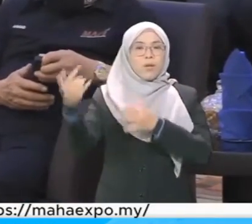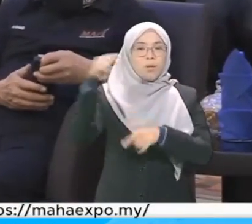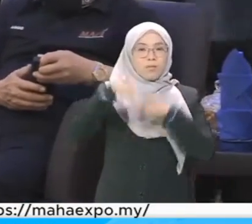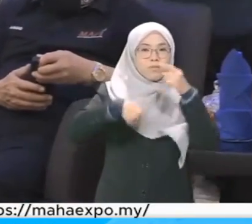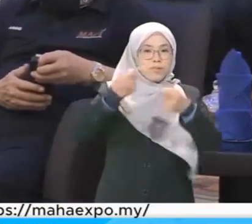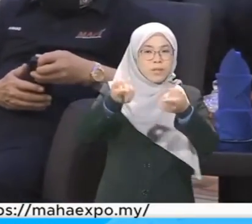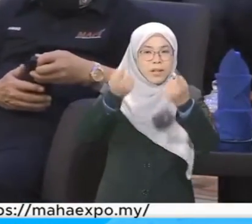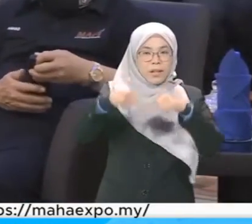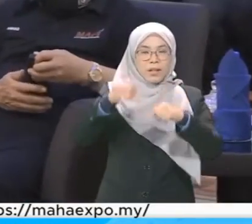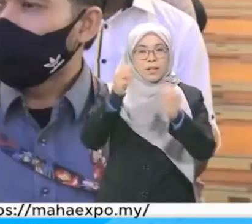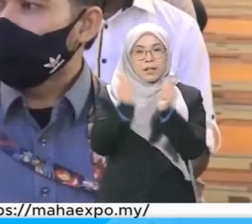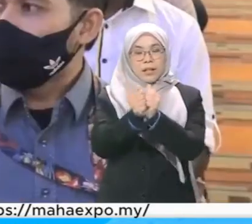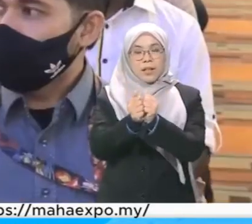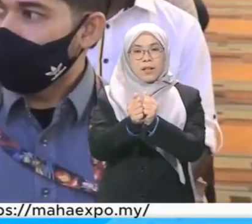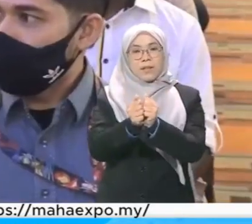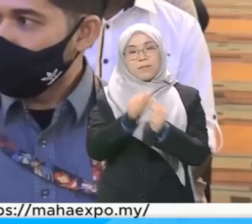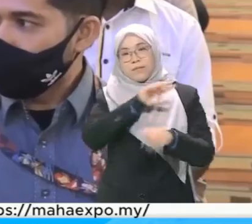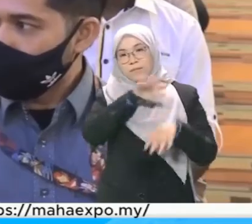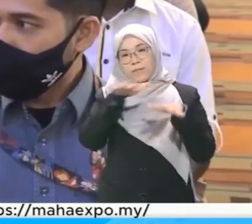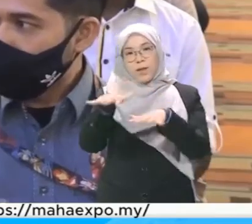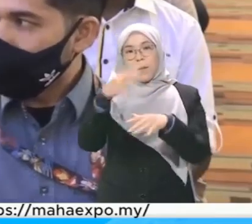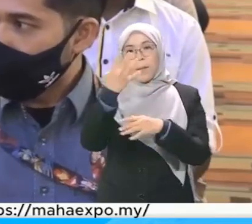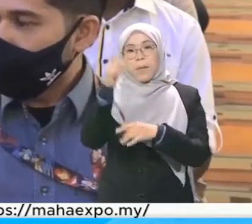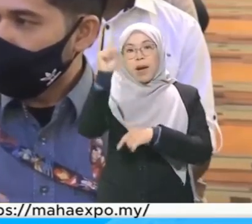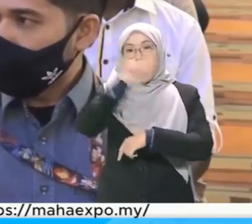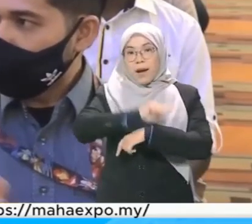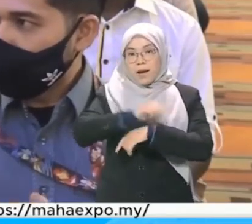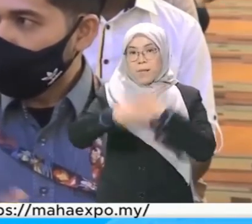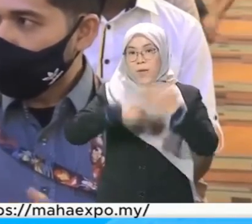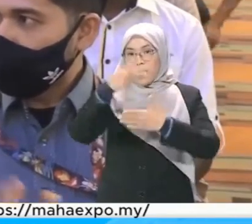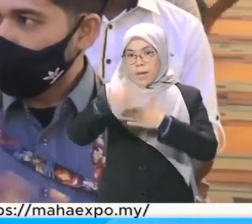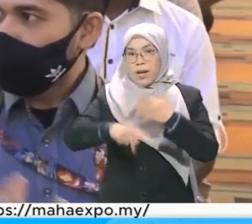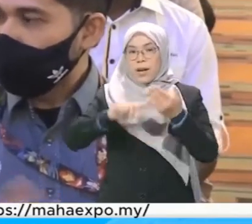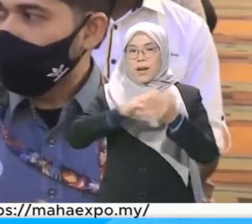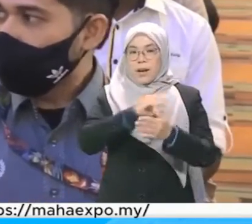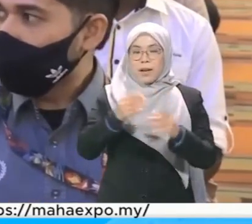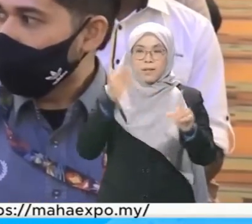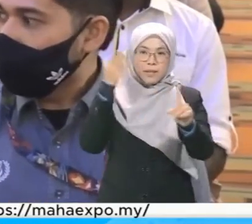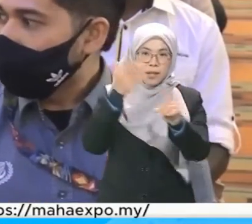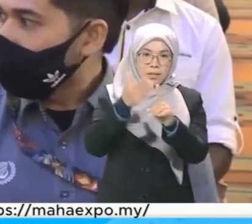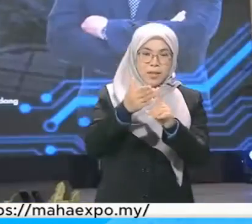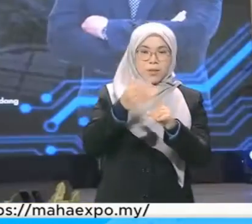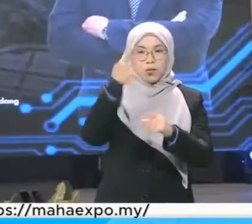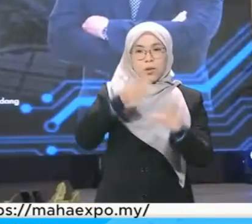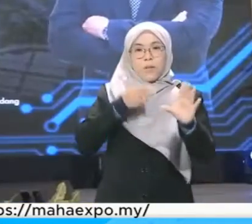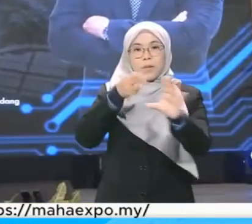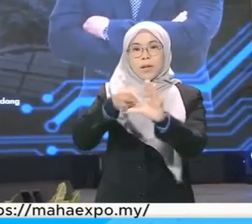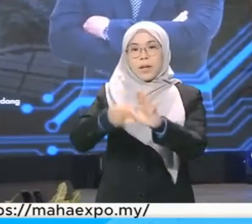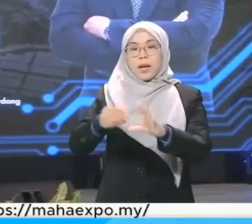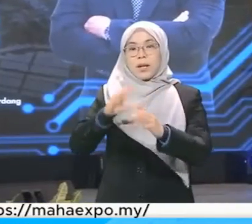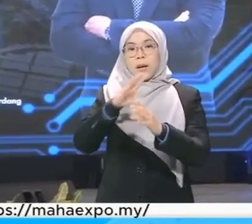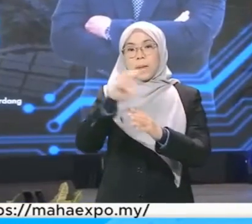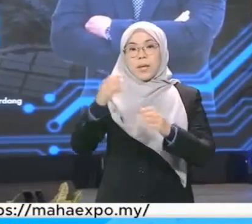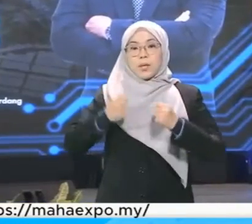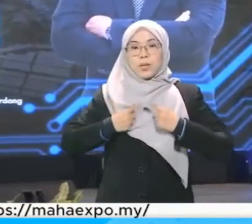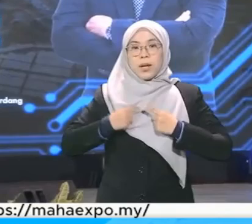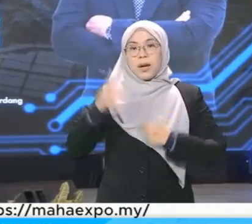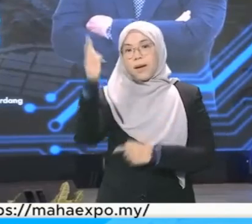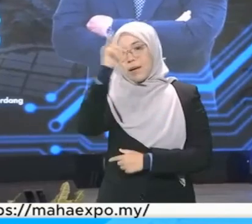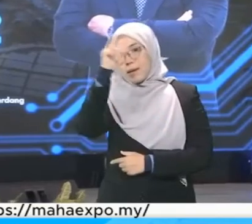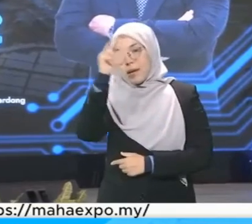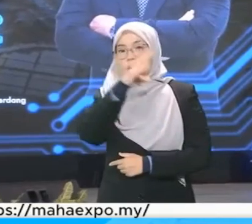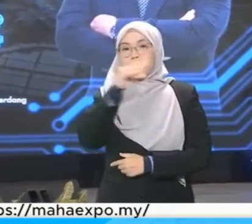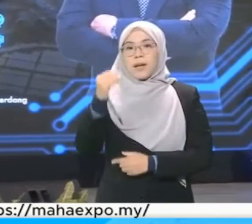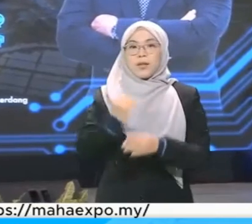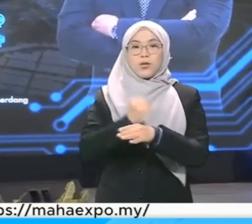secara fisikal sepanjang 11 hari program jadikan disamping nyasar ke penyertaan Syarikat swasta Regency kerajaan